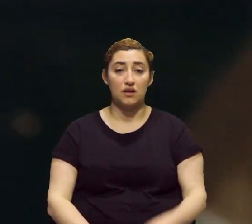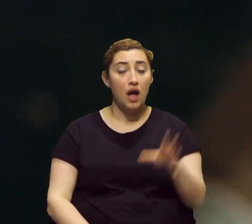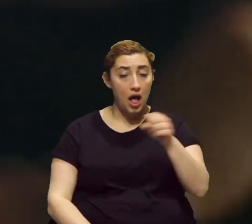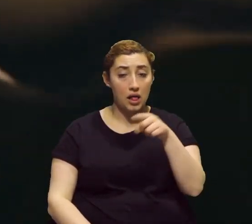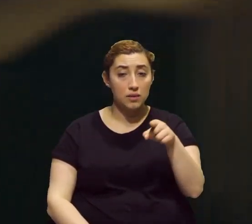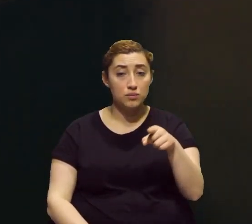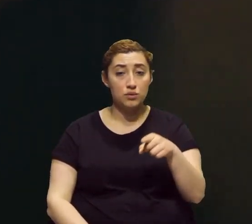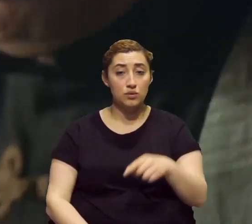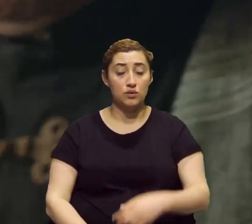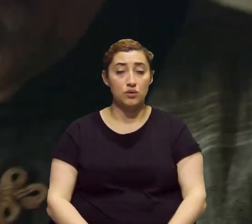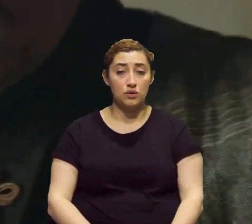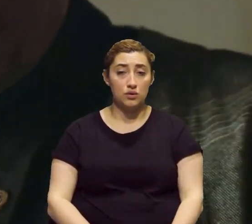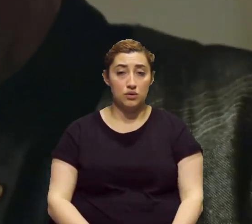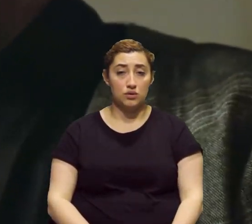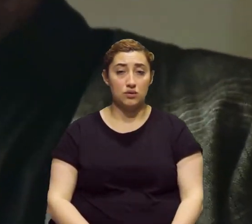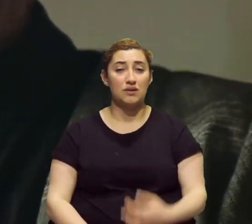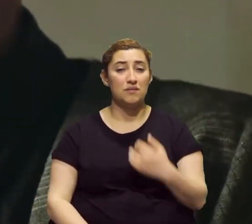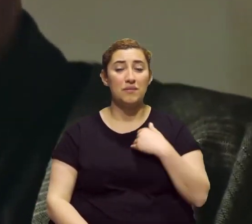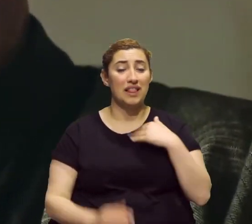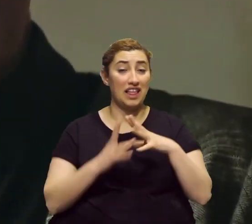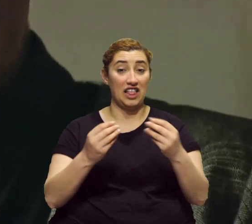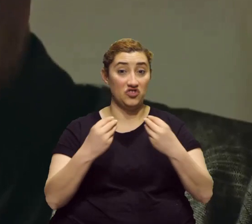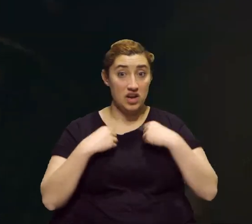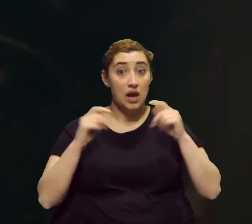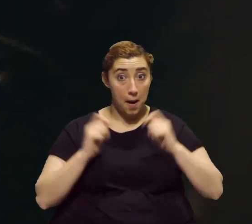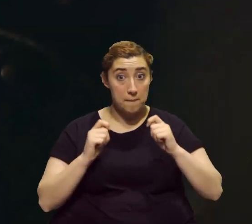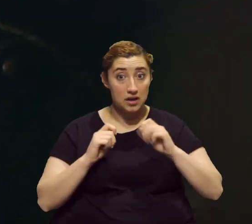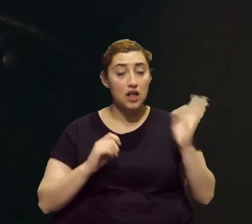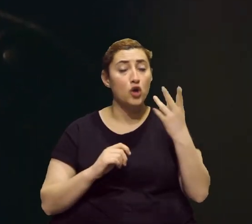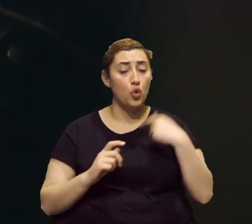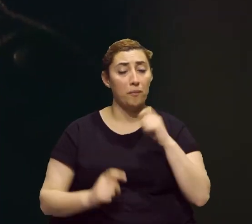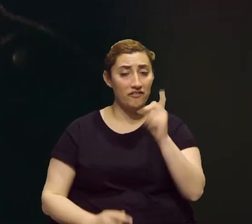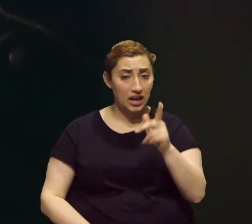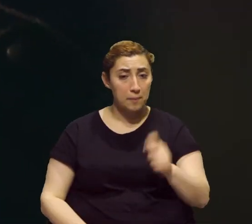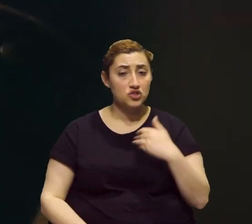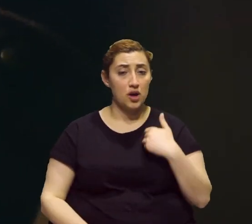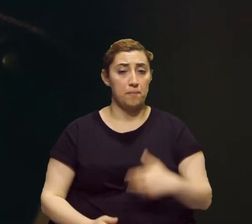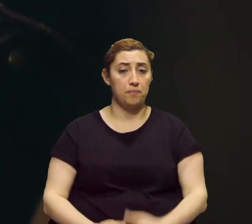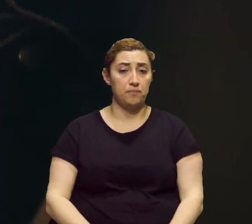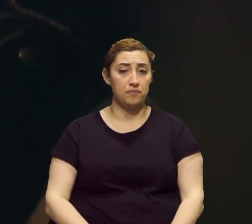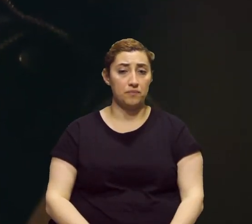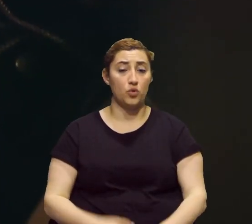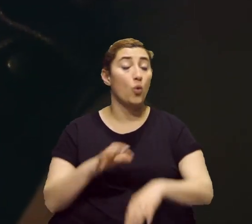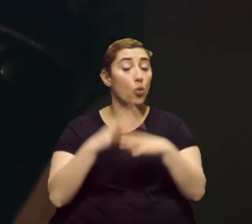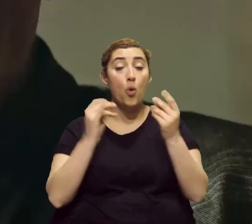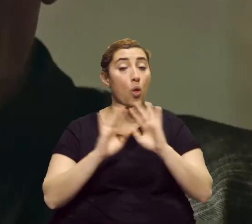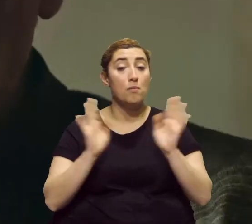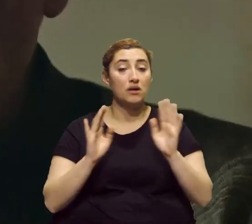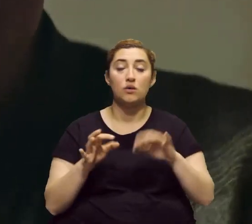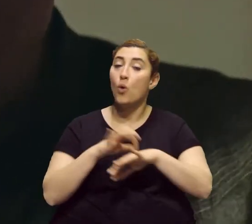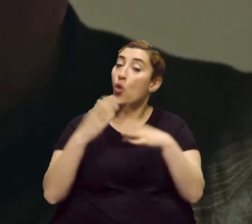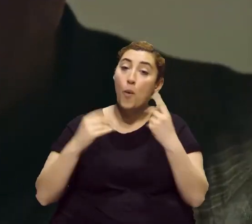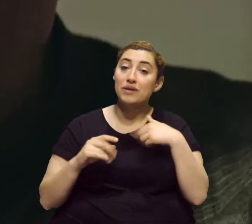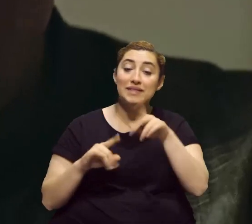Al bunu. Aldı. Beni iyileştirirseniz daha çok veririm bunlardan. Hekim olmaz.